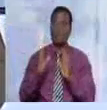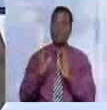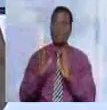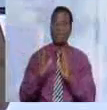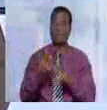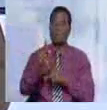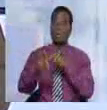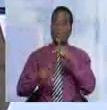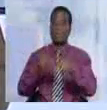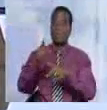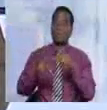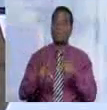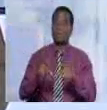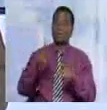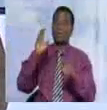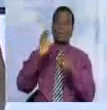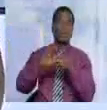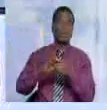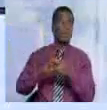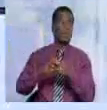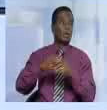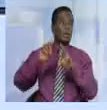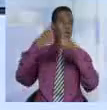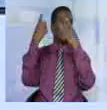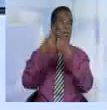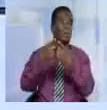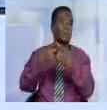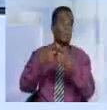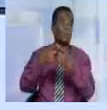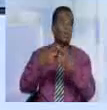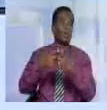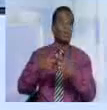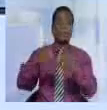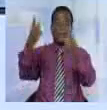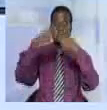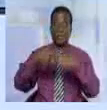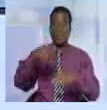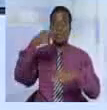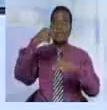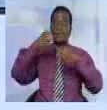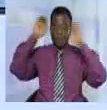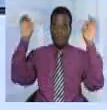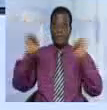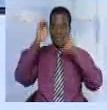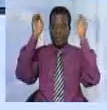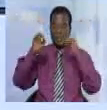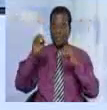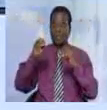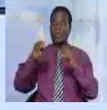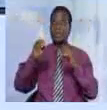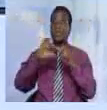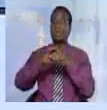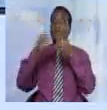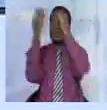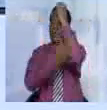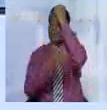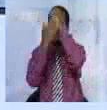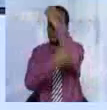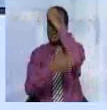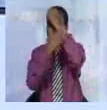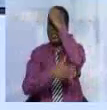Le peuple Ano de Tétessi dans le département de Pricro vient de célébrer l'Anaya ou fête de l'IAM, une